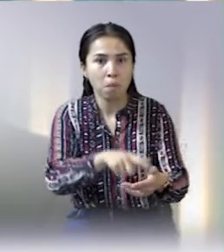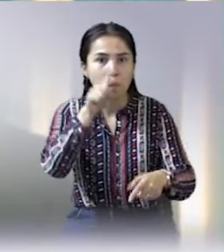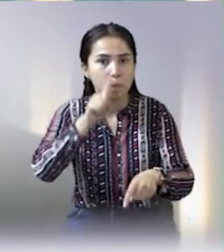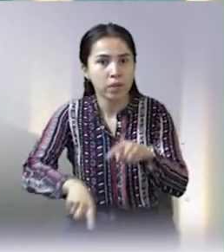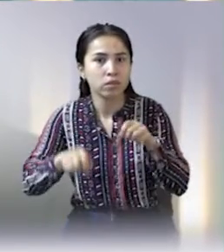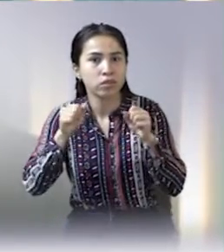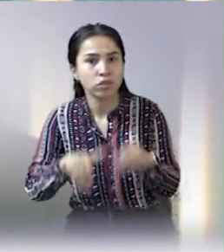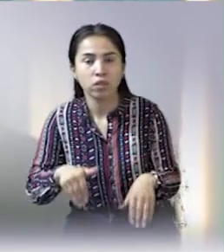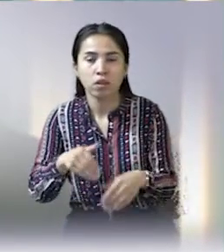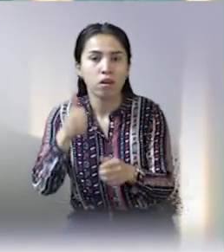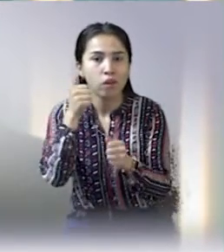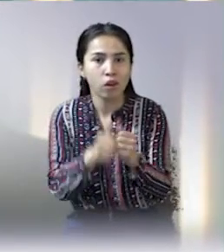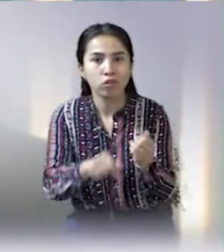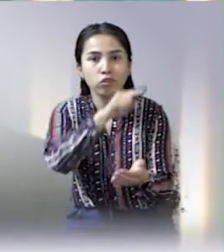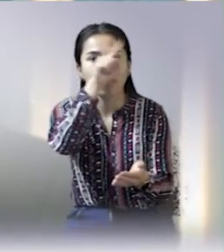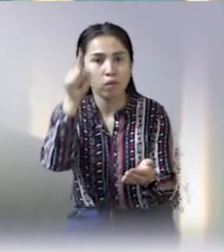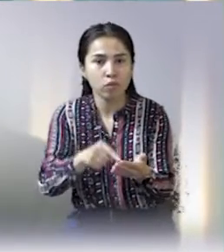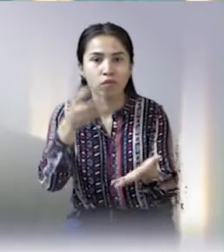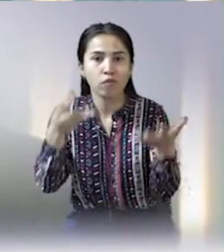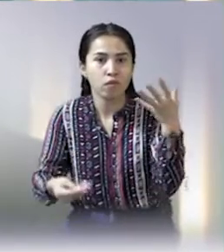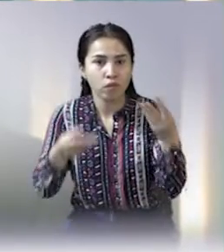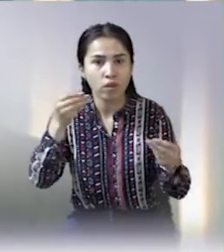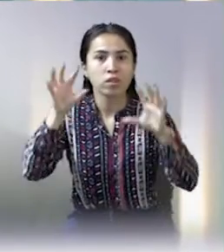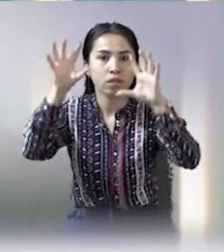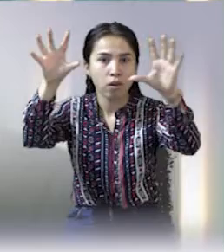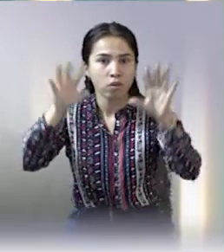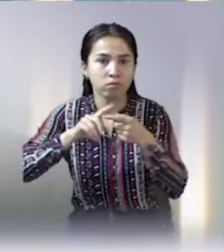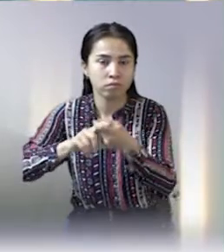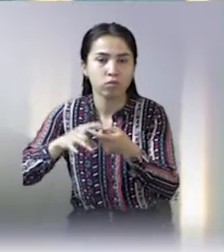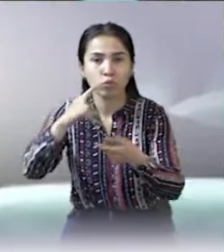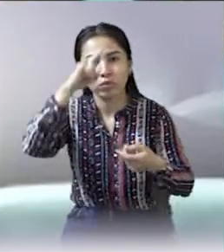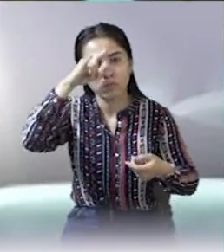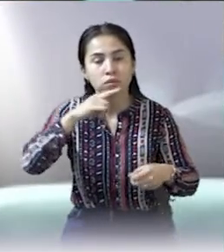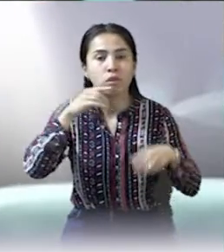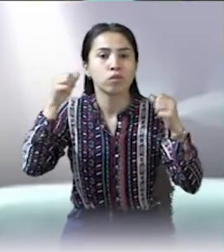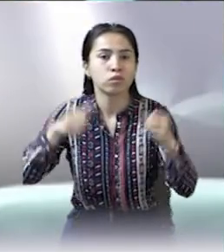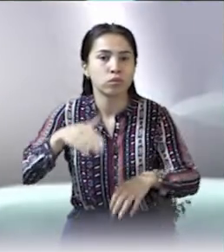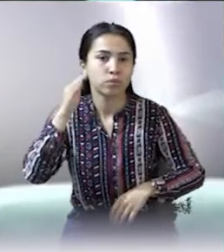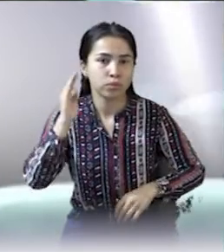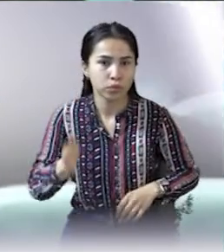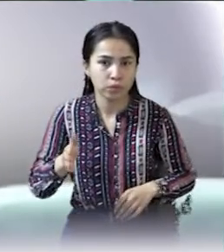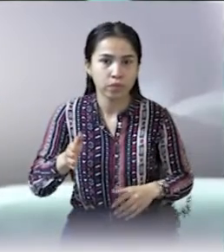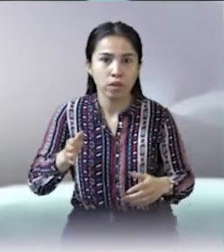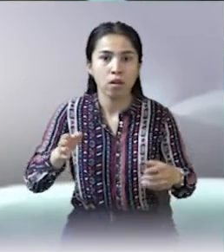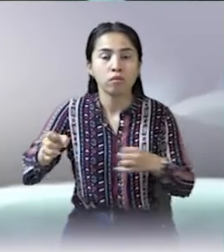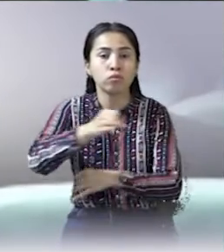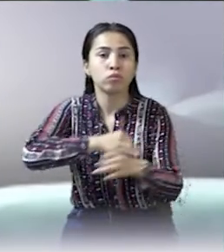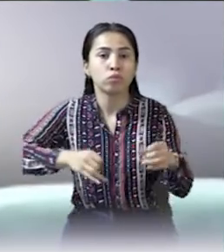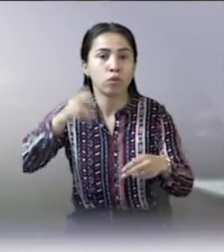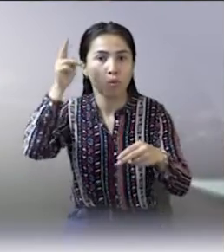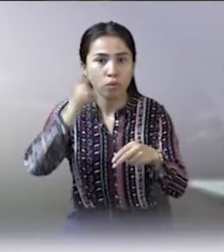каждого вопроса будет принято решение в соответствии с действующим законодательством Республики Казахстан. В завершении встречи аким области